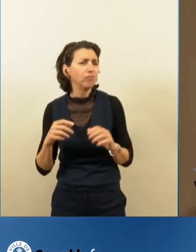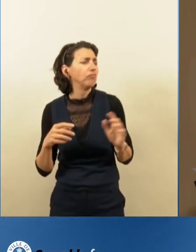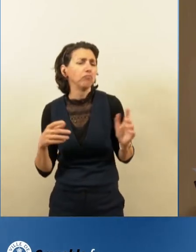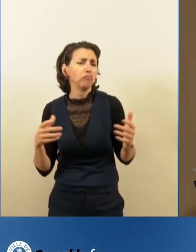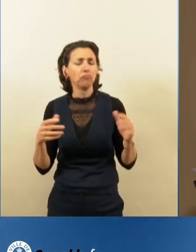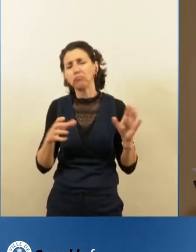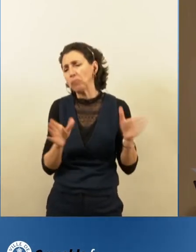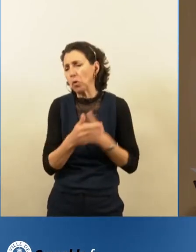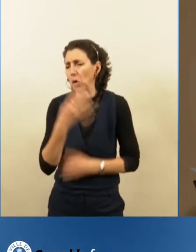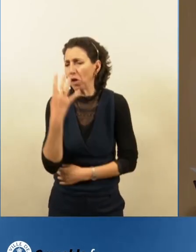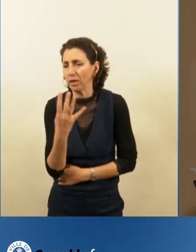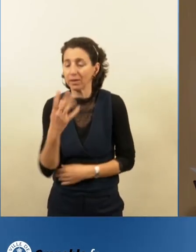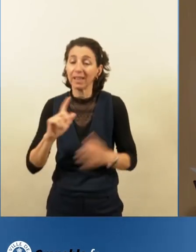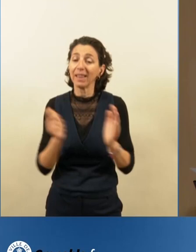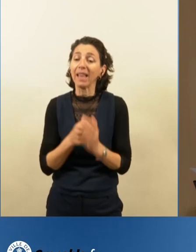2013